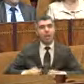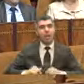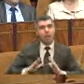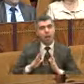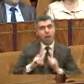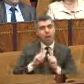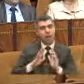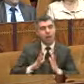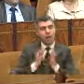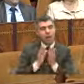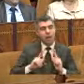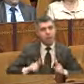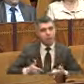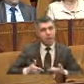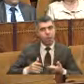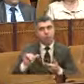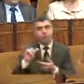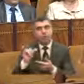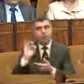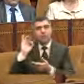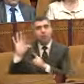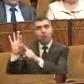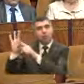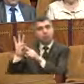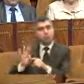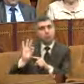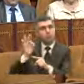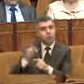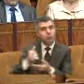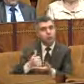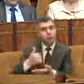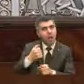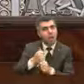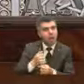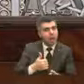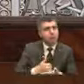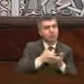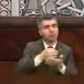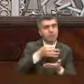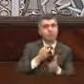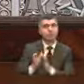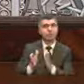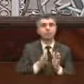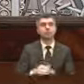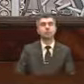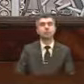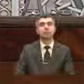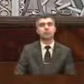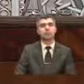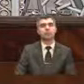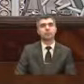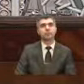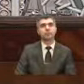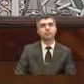كتوجه هذه الطلبه حسب العرض والطلب. شكرا. شكرا سيدنا المحترم. كان